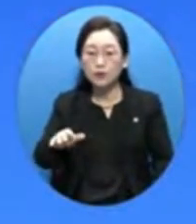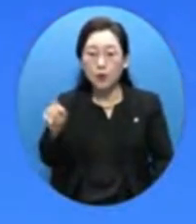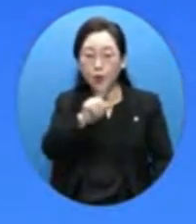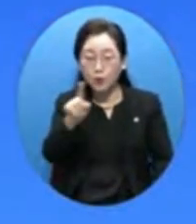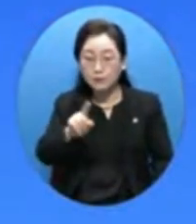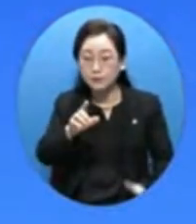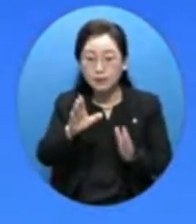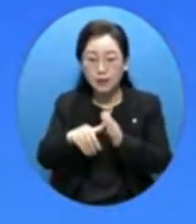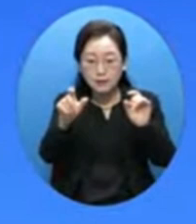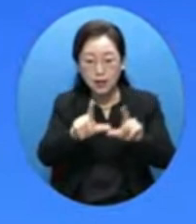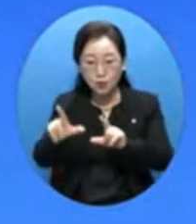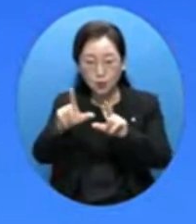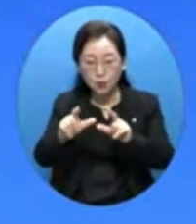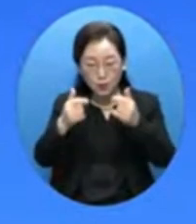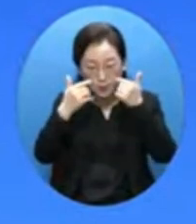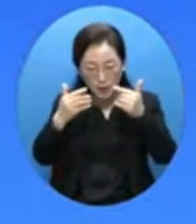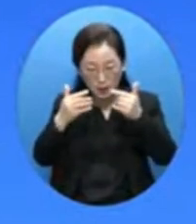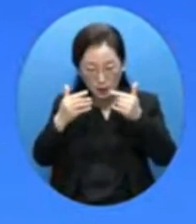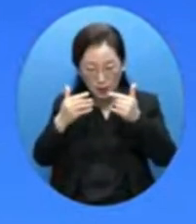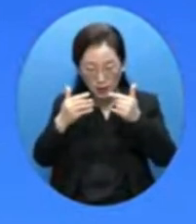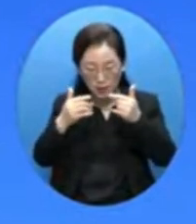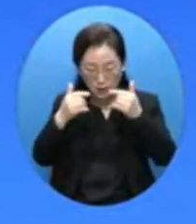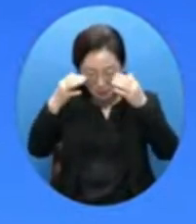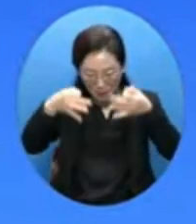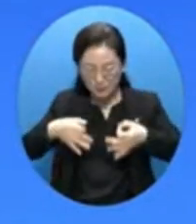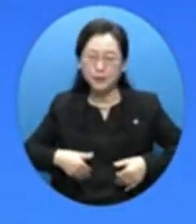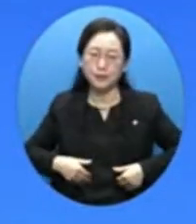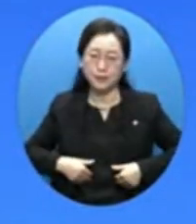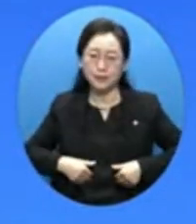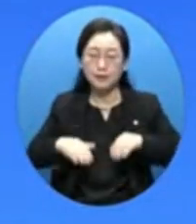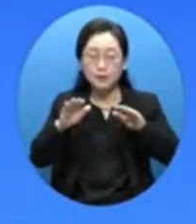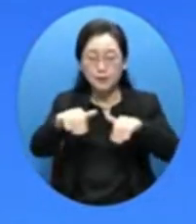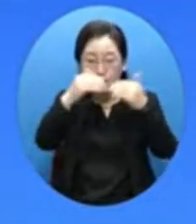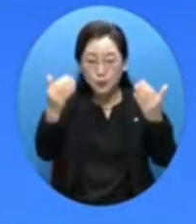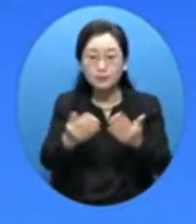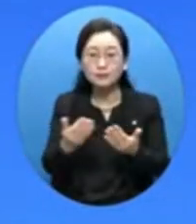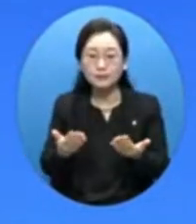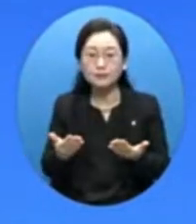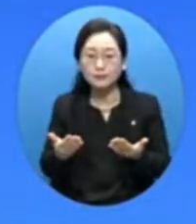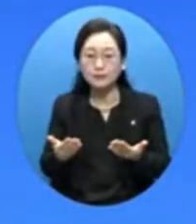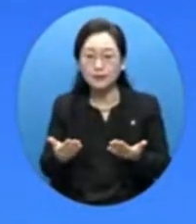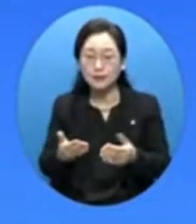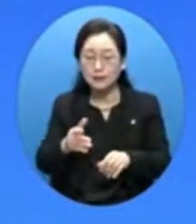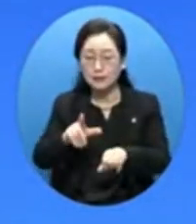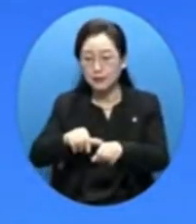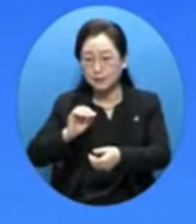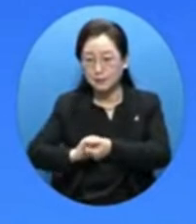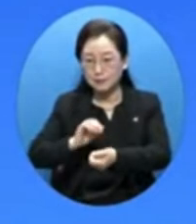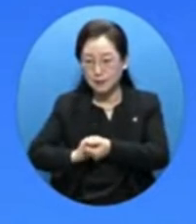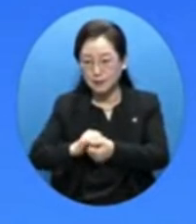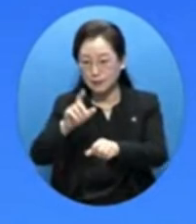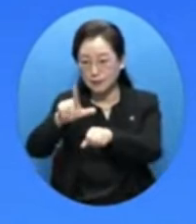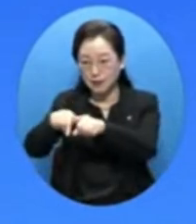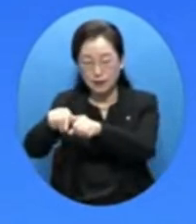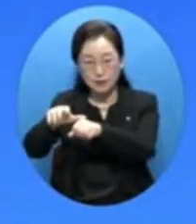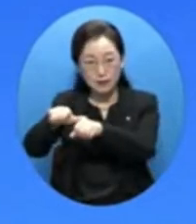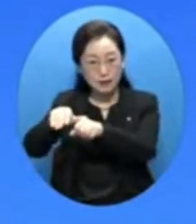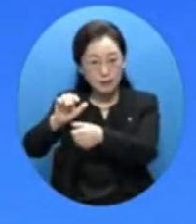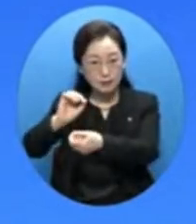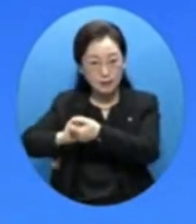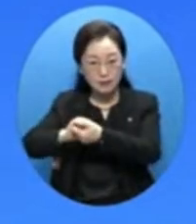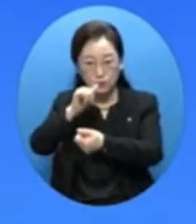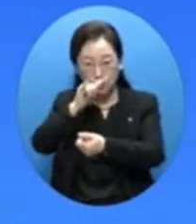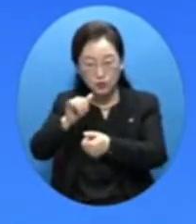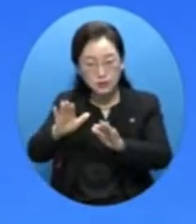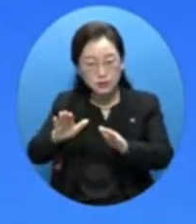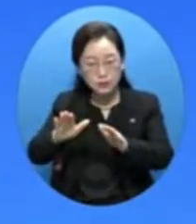있는지를 분명히 알아야 합니다. 범사에 기한이 있고 때가 있다고 했는데 우리는 지금 어느 때에